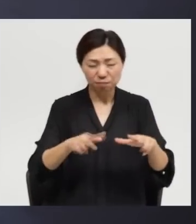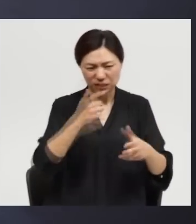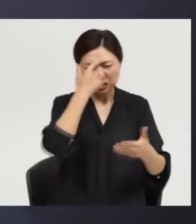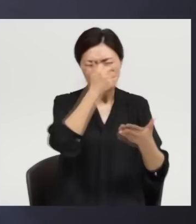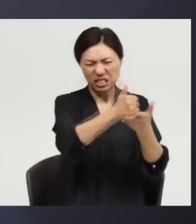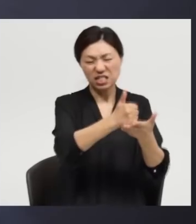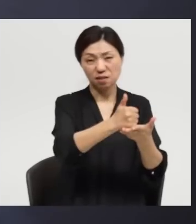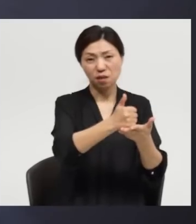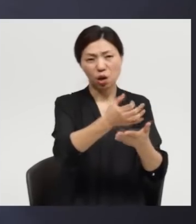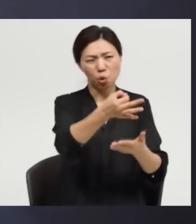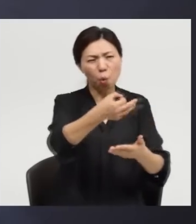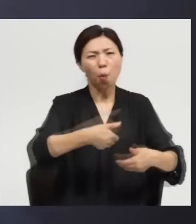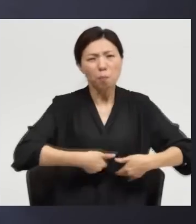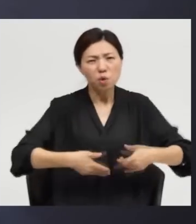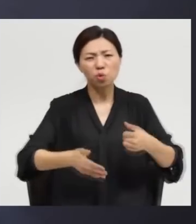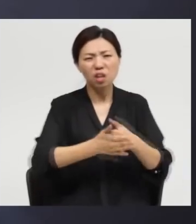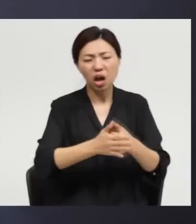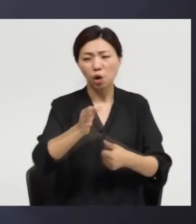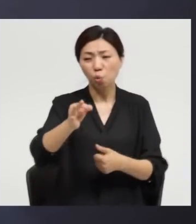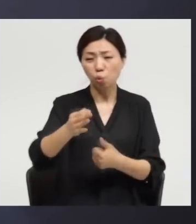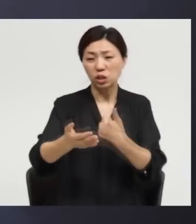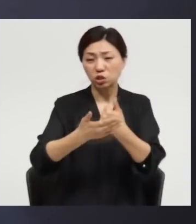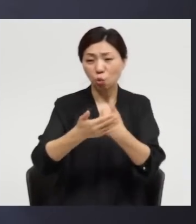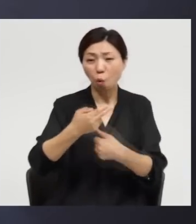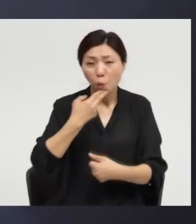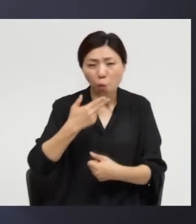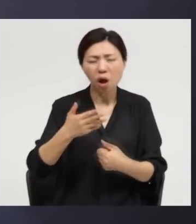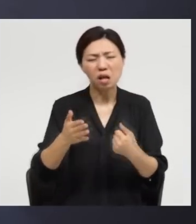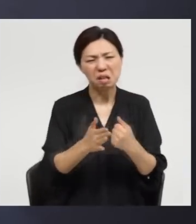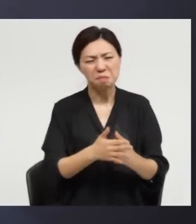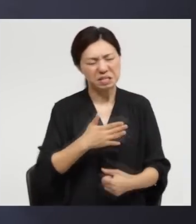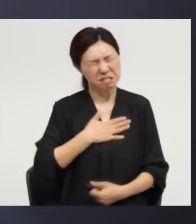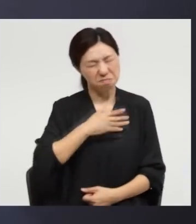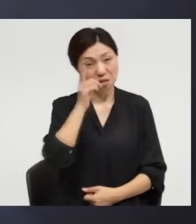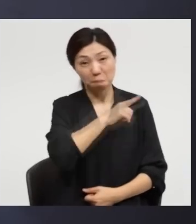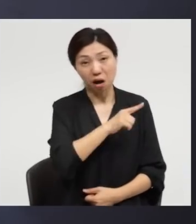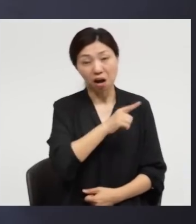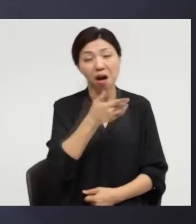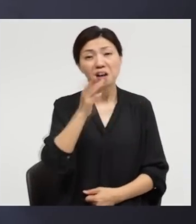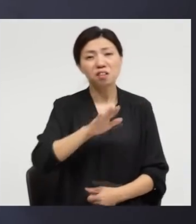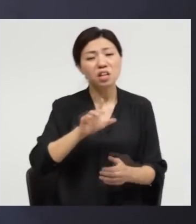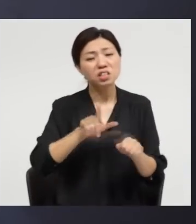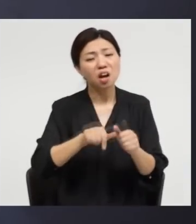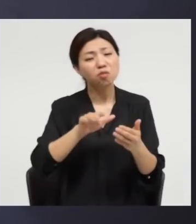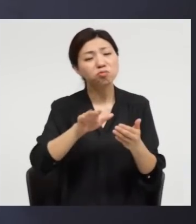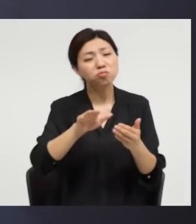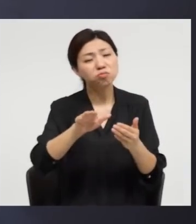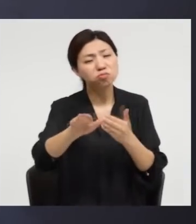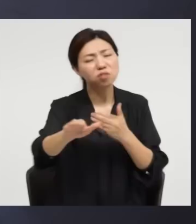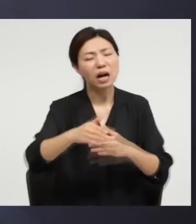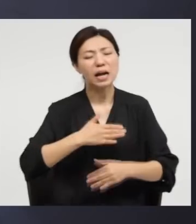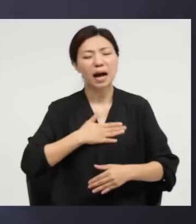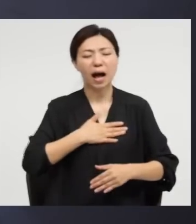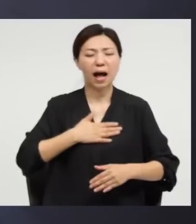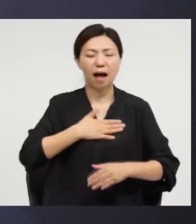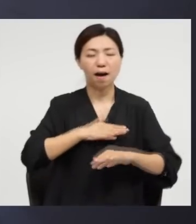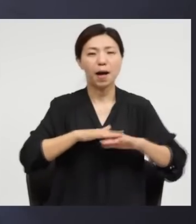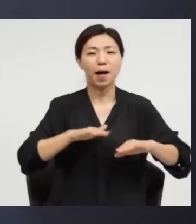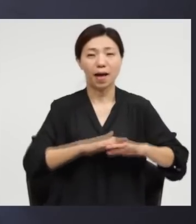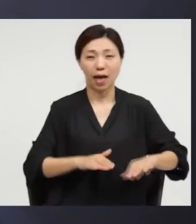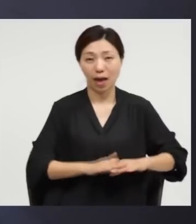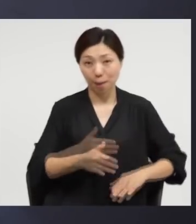지금 그 스님도 돈이 필요한데 안 주인 기분 나쁘지. 시간 좀 지나면 또 풀린다는 거예요. 사람이라는